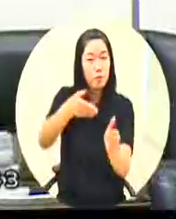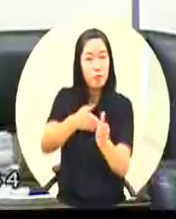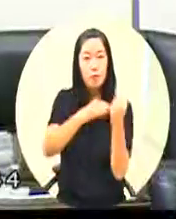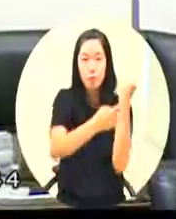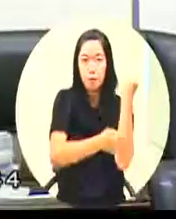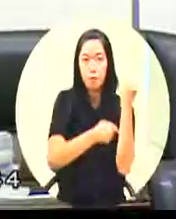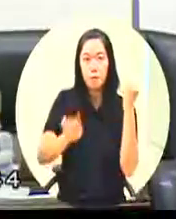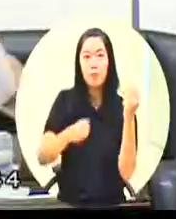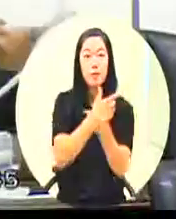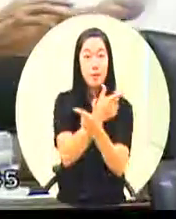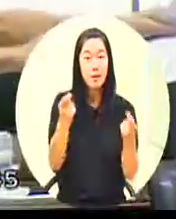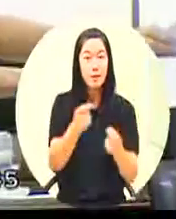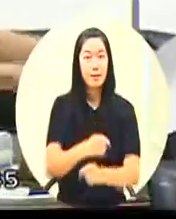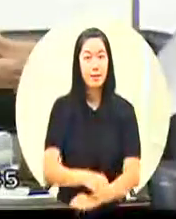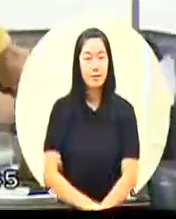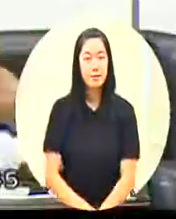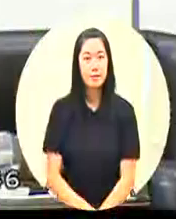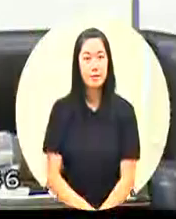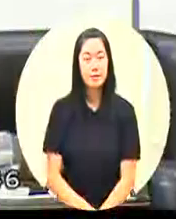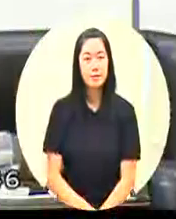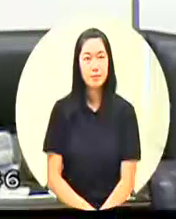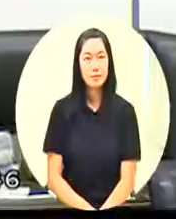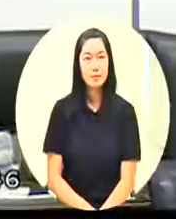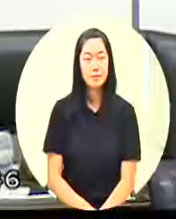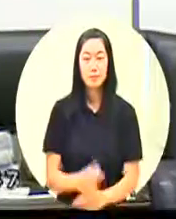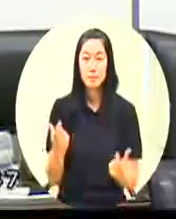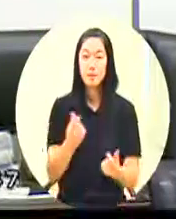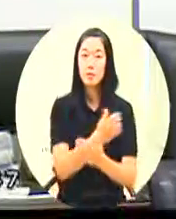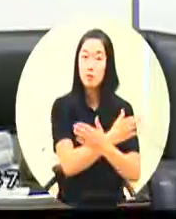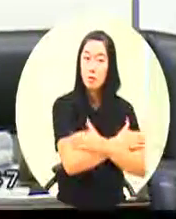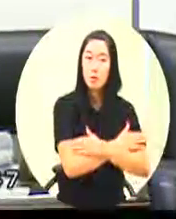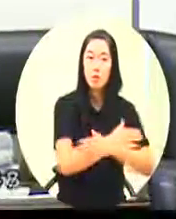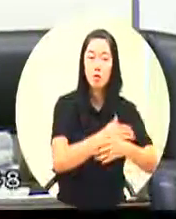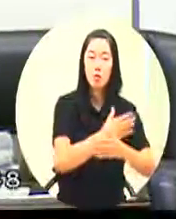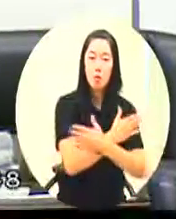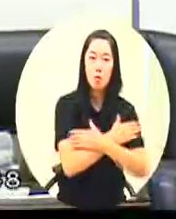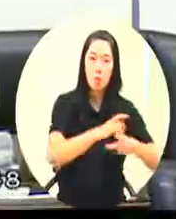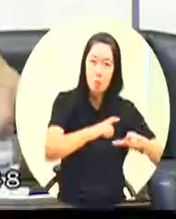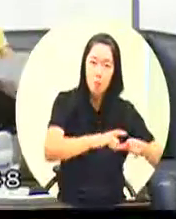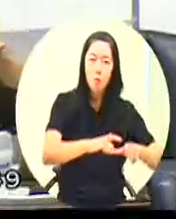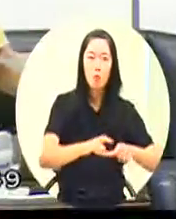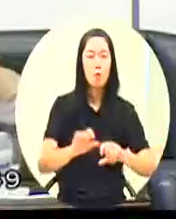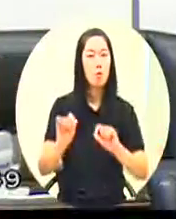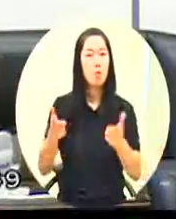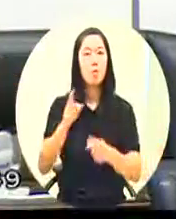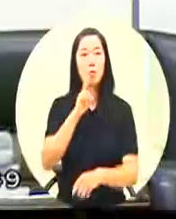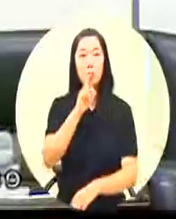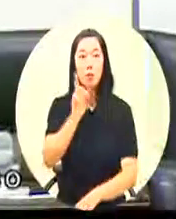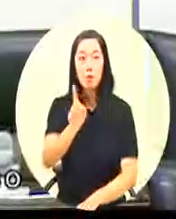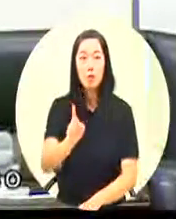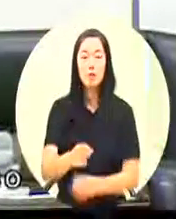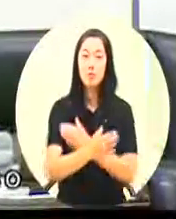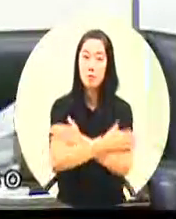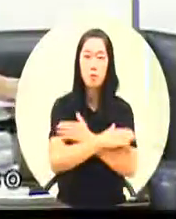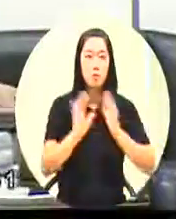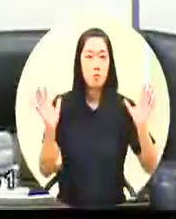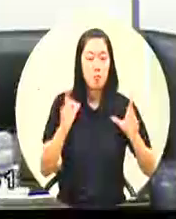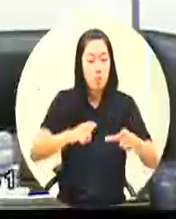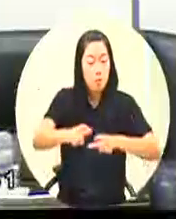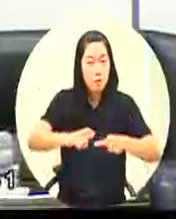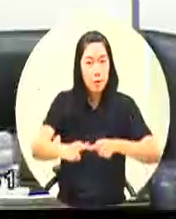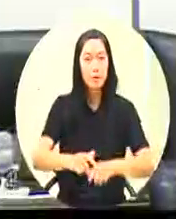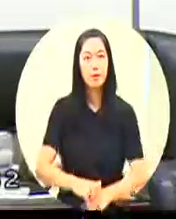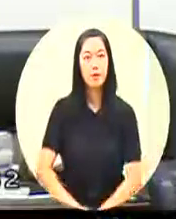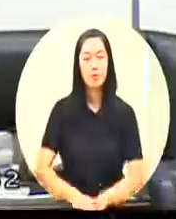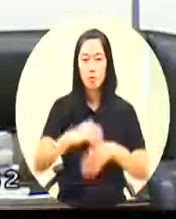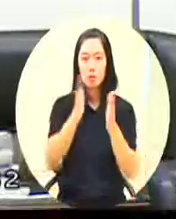都统一，也不是什么托儿所的，也不是这个幼稚园的，变成叫做幼儿园了，改成就是全